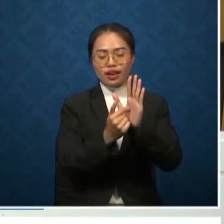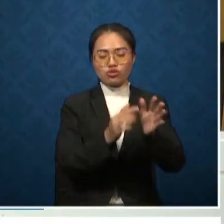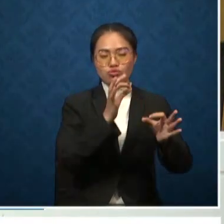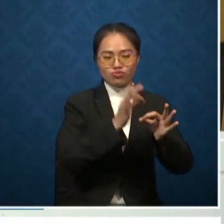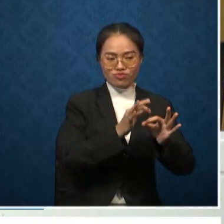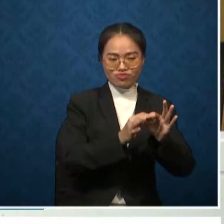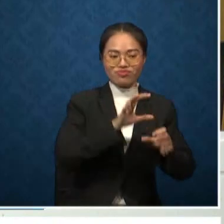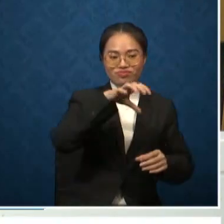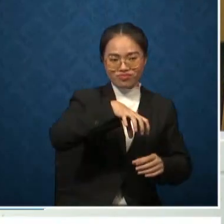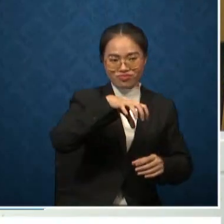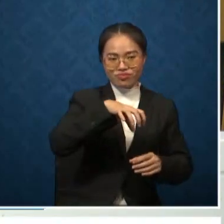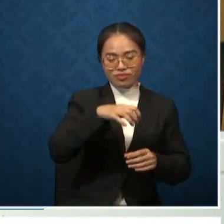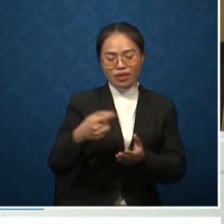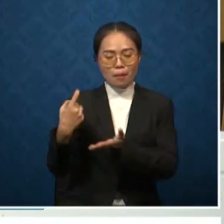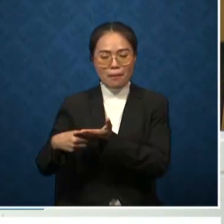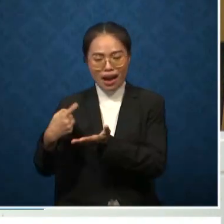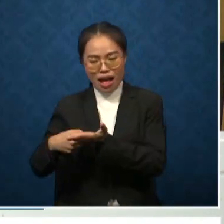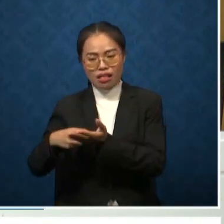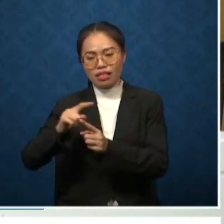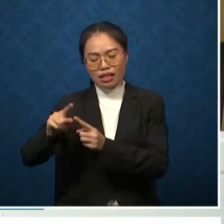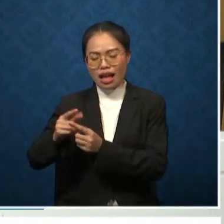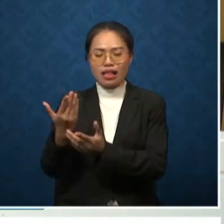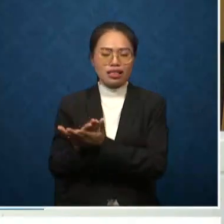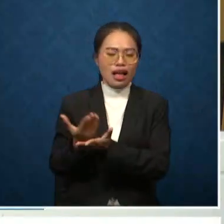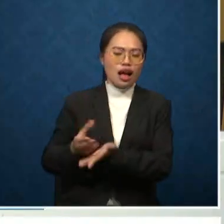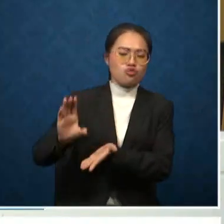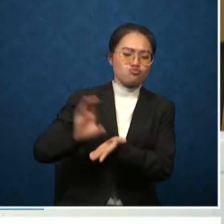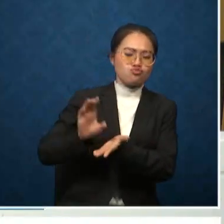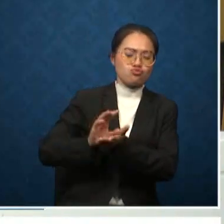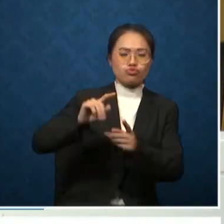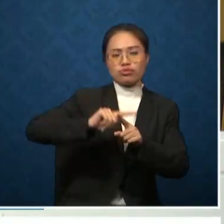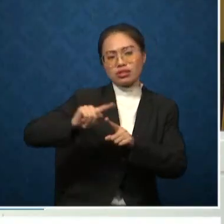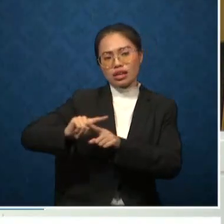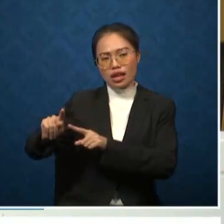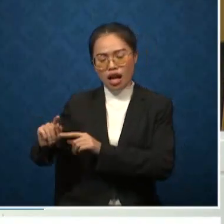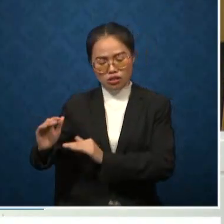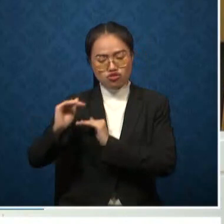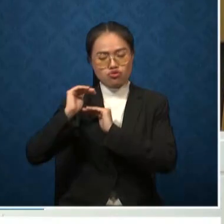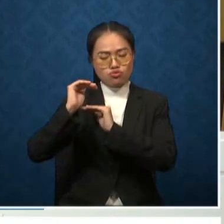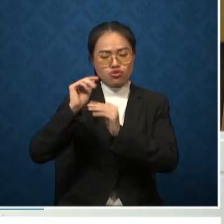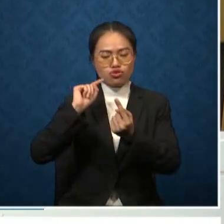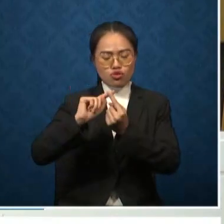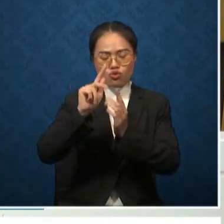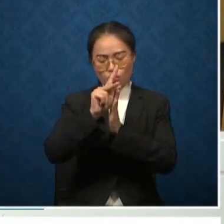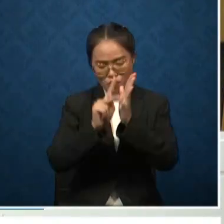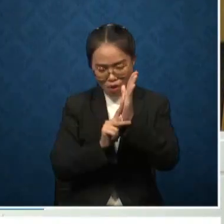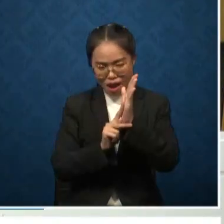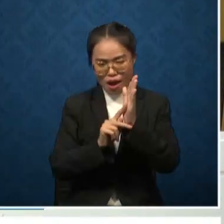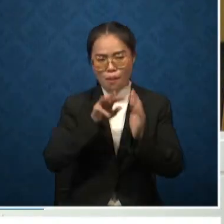างๆแล้วก็มีในเรื่องของกองทุนต่างๆนะครับนั้นต้องกำหนดไว้ซึ่งก็ปรากฏอยู่ในข้อกฎหมาย